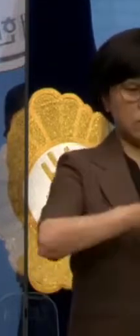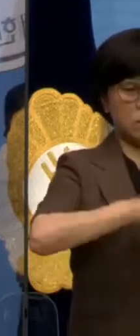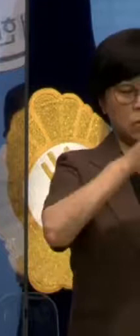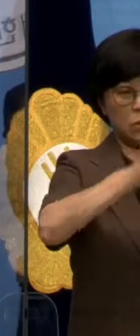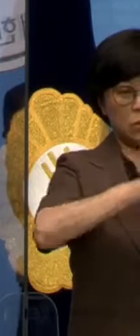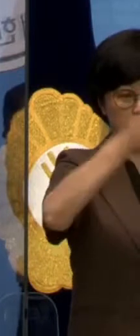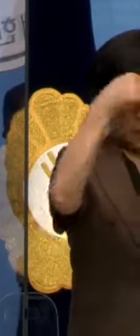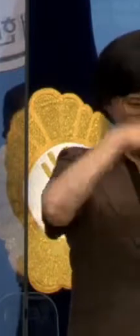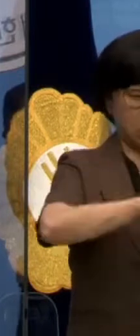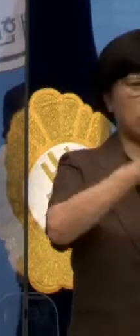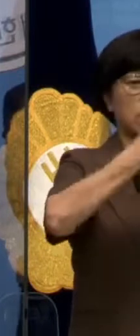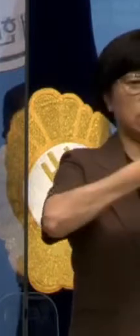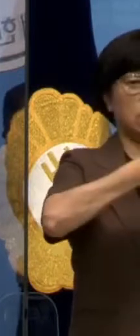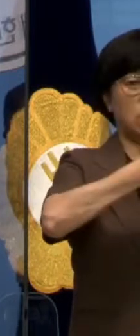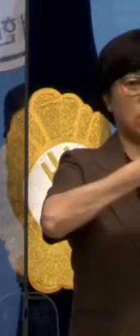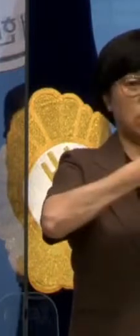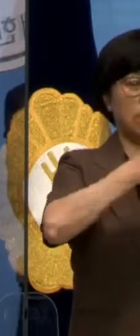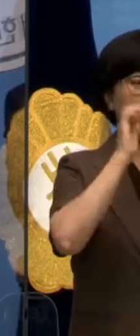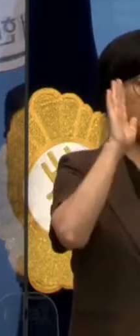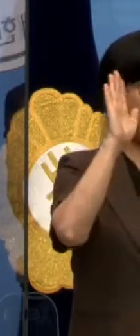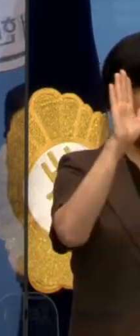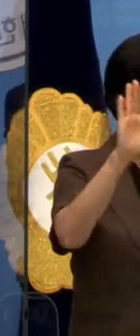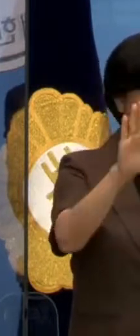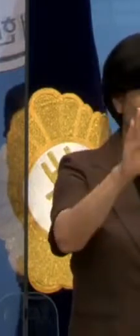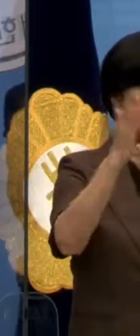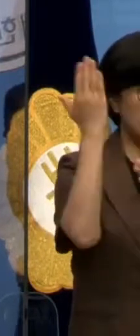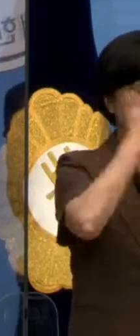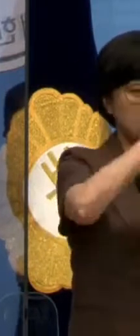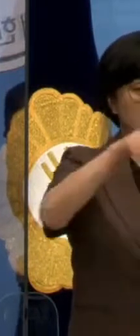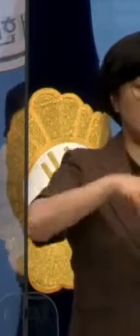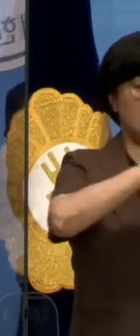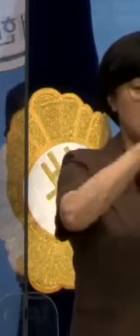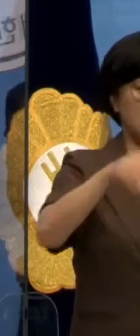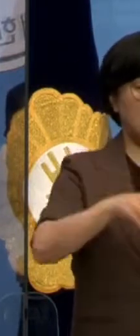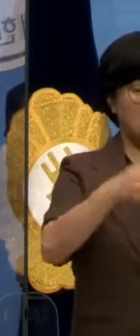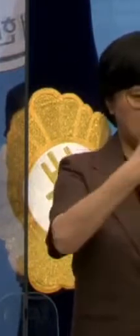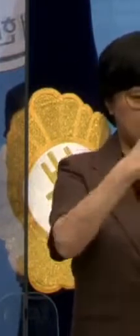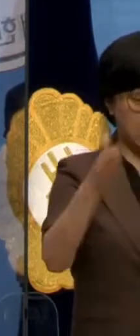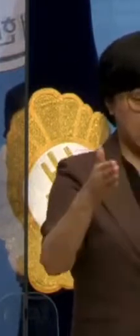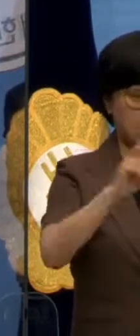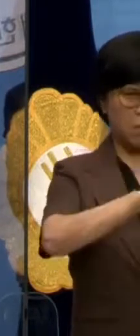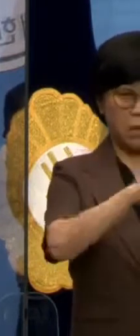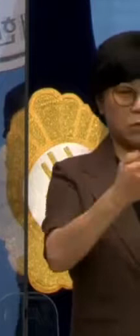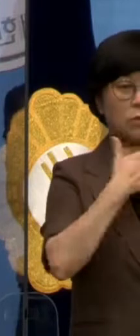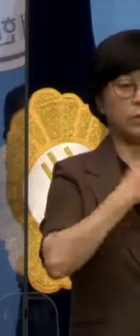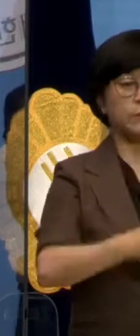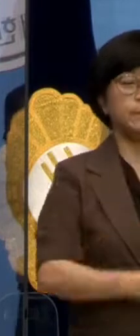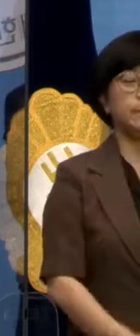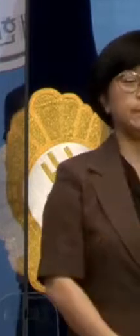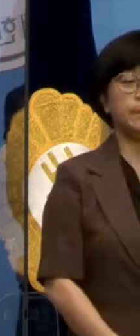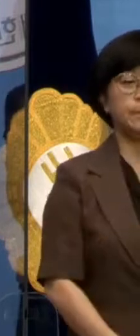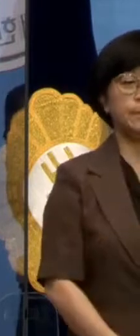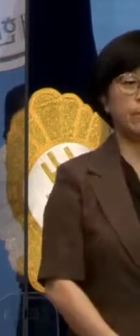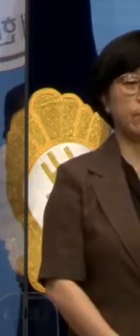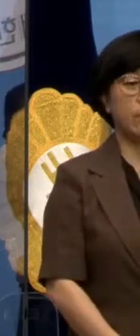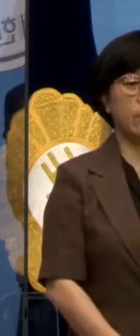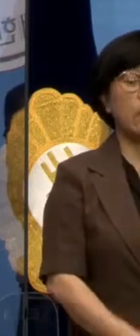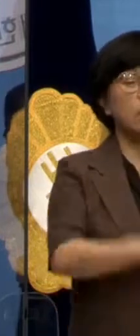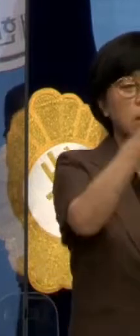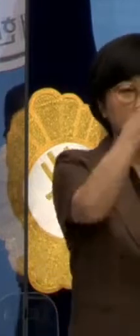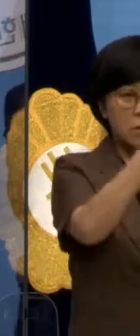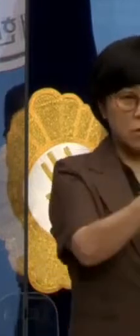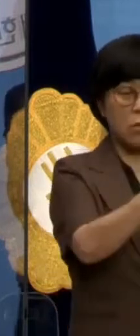철도를 지하화하여 미래형 친환경 공간으로 바꾸길 원하고 계십니다. 이렇게